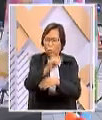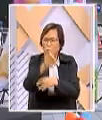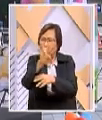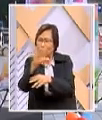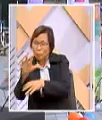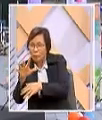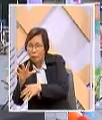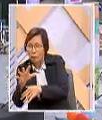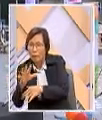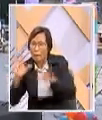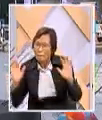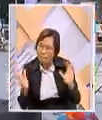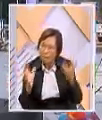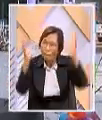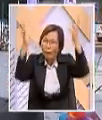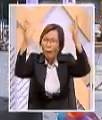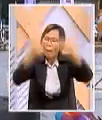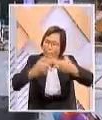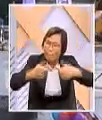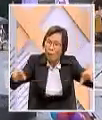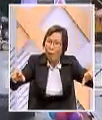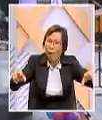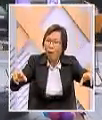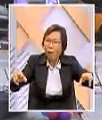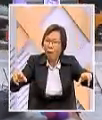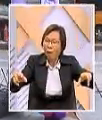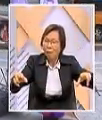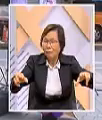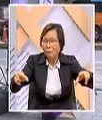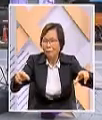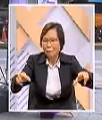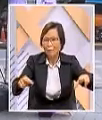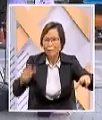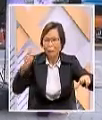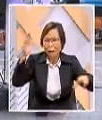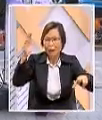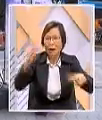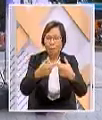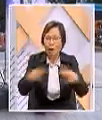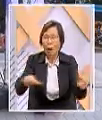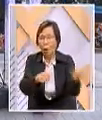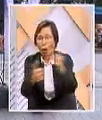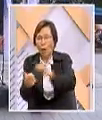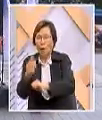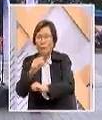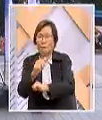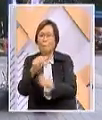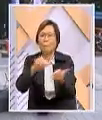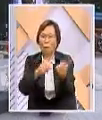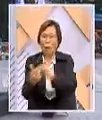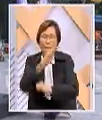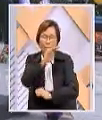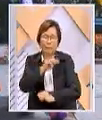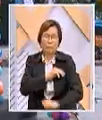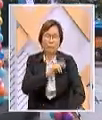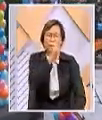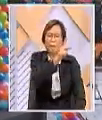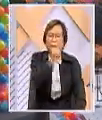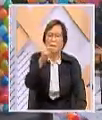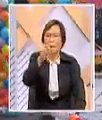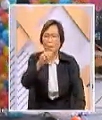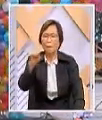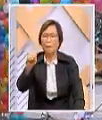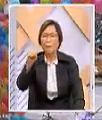75 adalah majlis pelancaran murah yang juga akan disempurnakan oleh Pemat Menteri Komunikasi dan